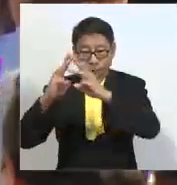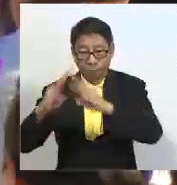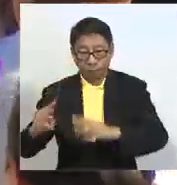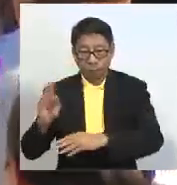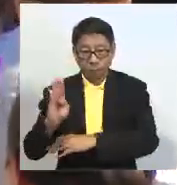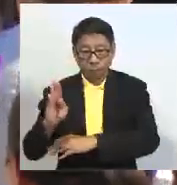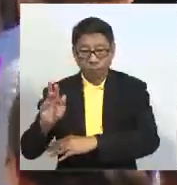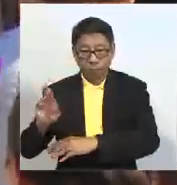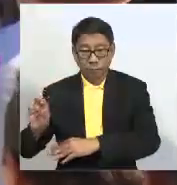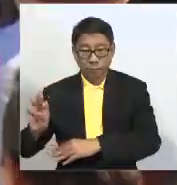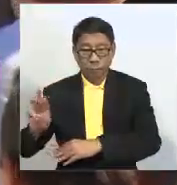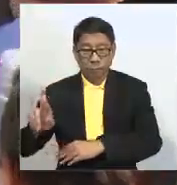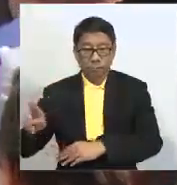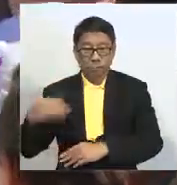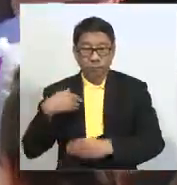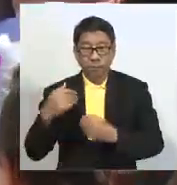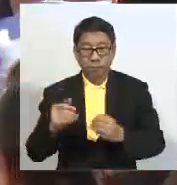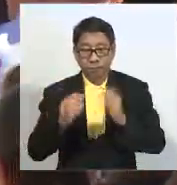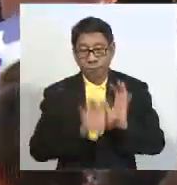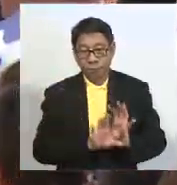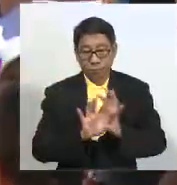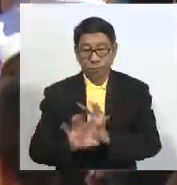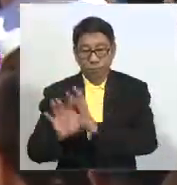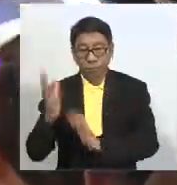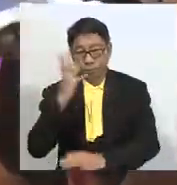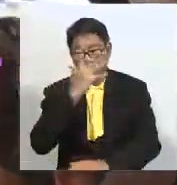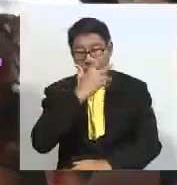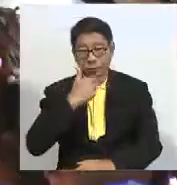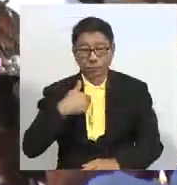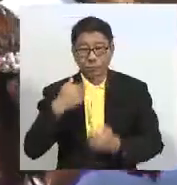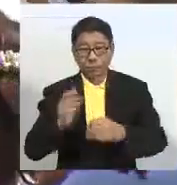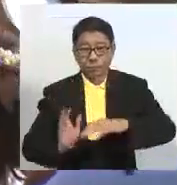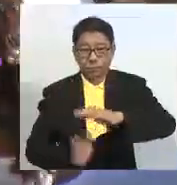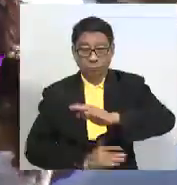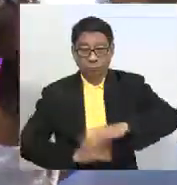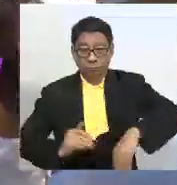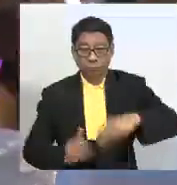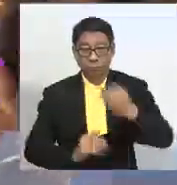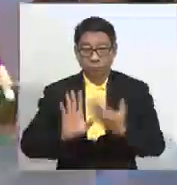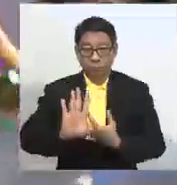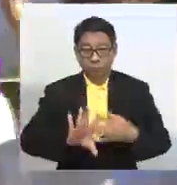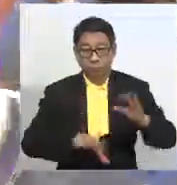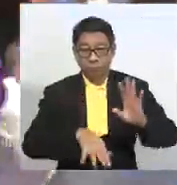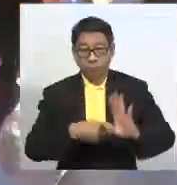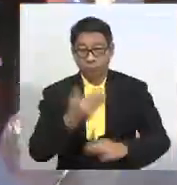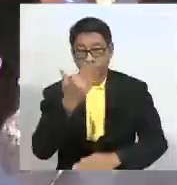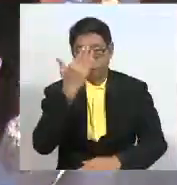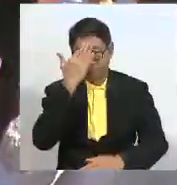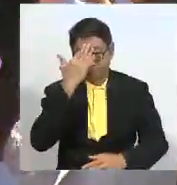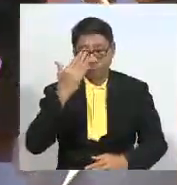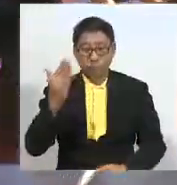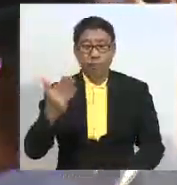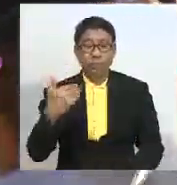เวศวิหารริ้วขบวนมีการประดับตกแต่งอย่างสวยงามมีขบวนกลองและคณะนาฏศิลป์มาแสดงหน้าริ้วขบว